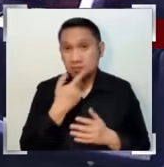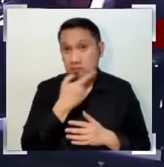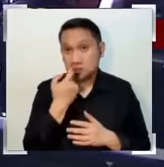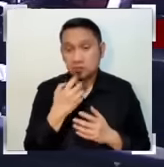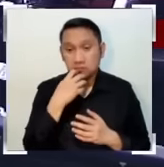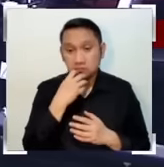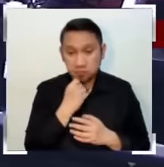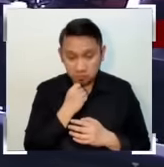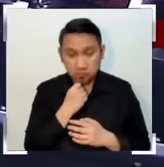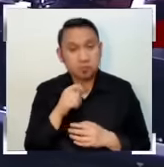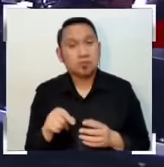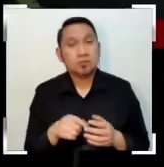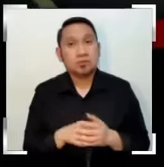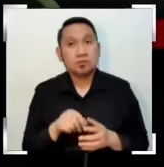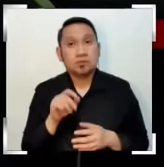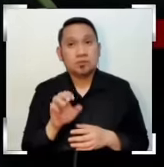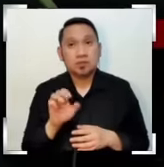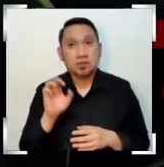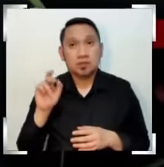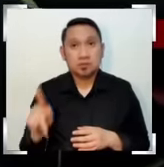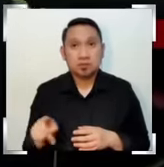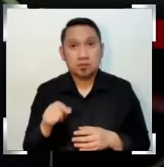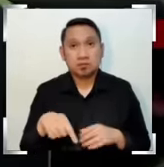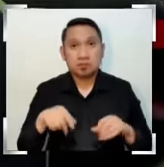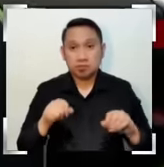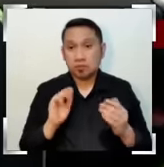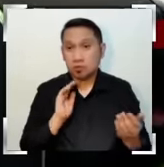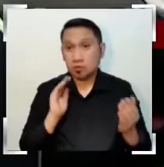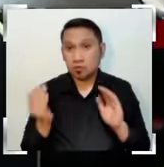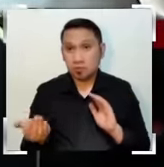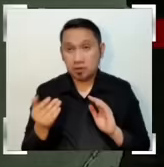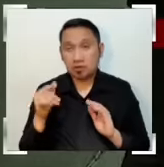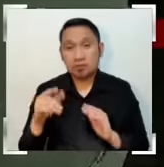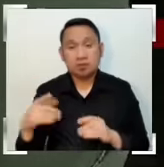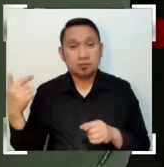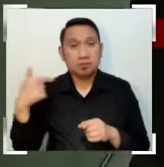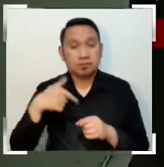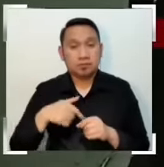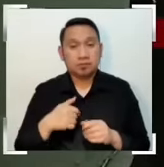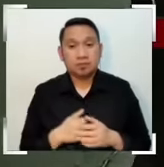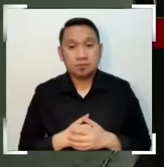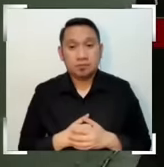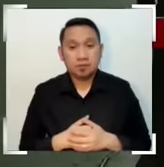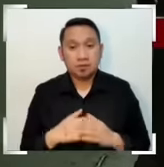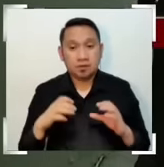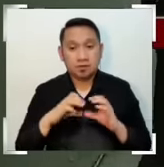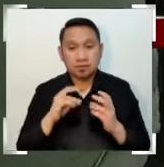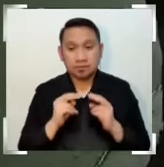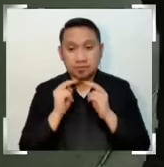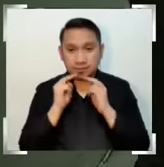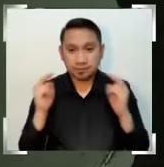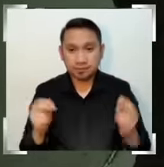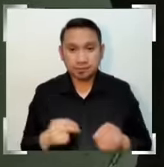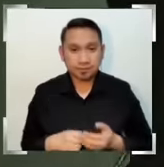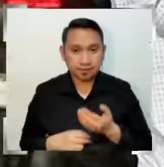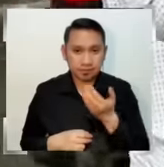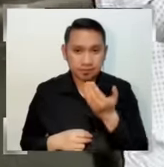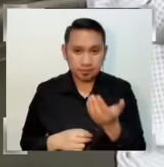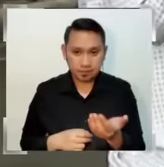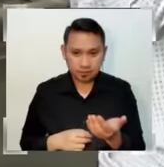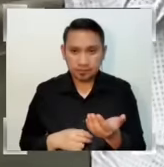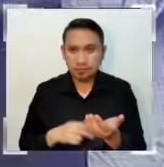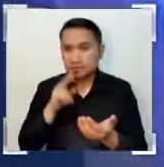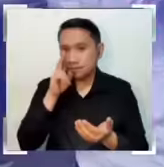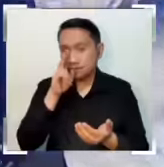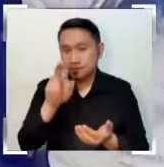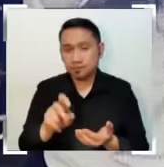per kilometer ng e-vehicles kung ikukumpara sa diesel at gasolina. Para sa GMA Integrated News, Ivan Mayrina ang